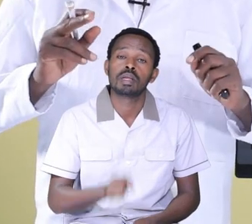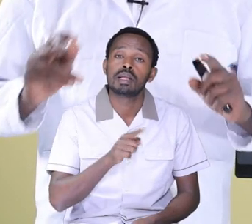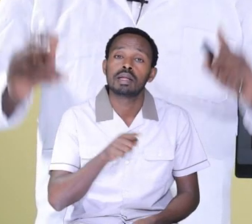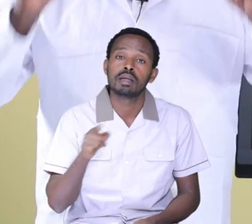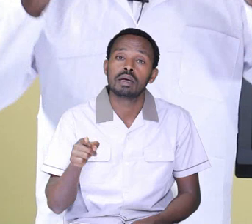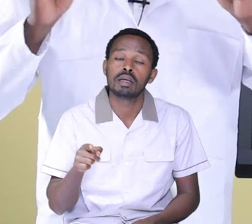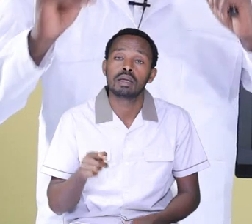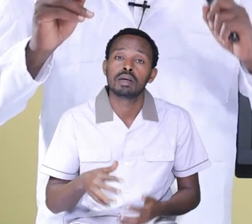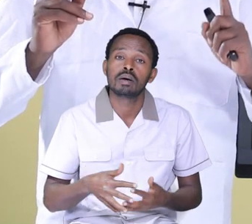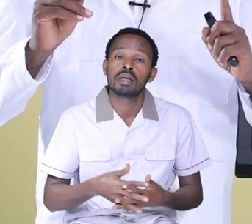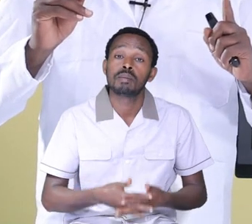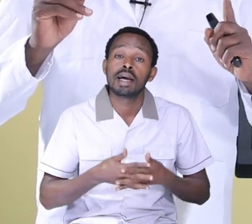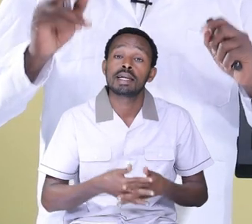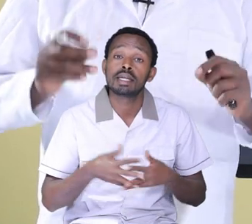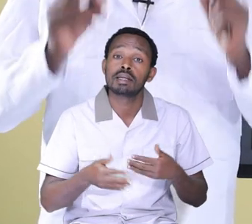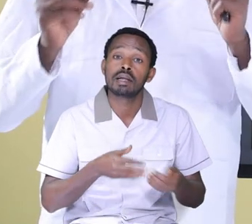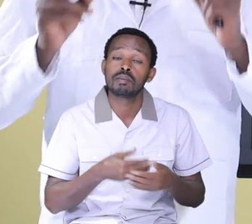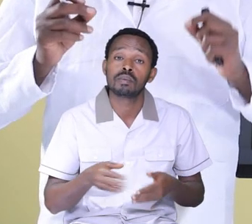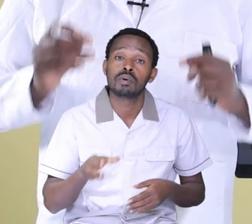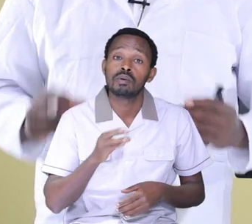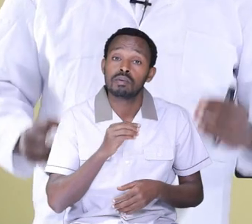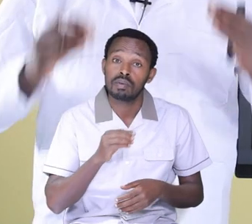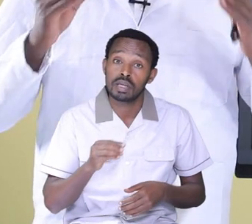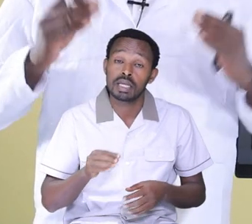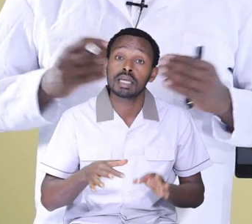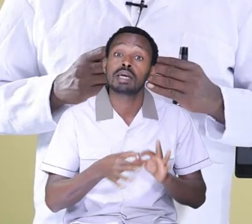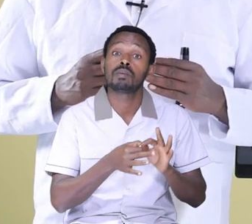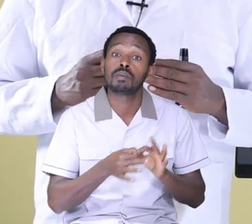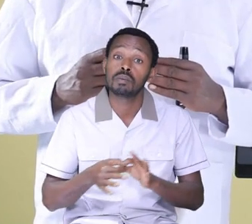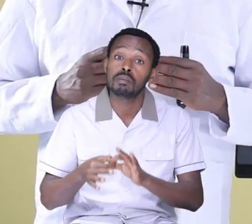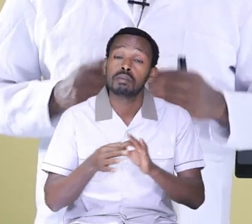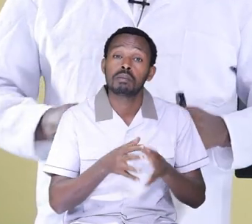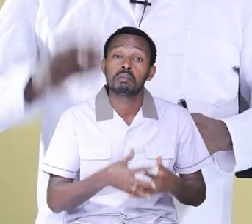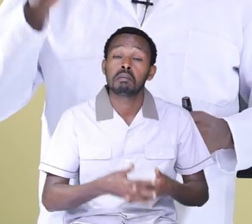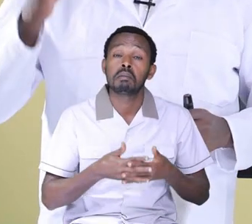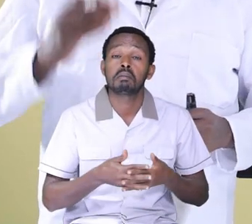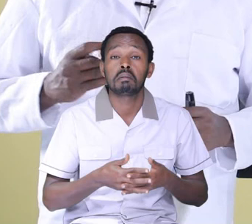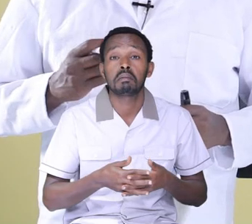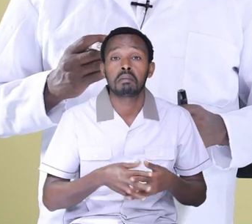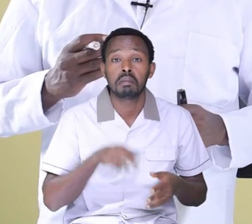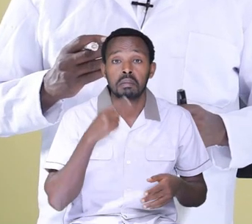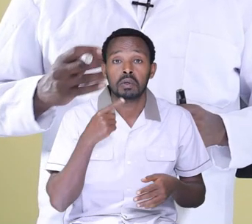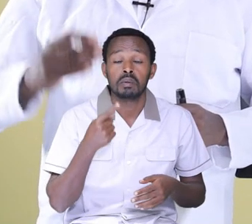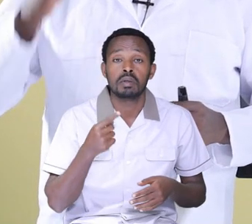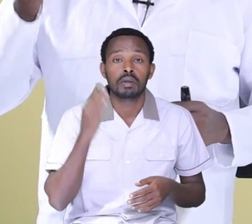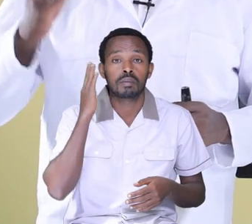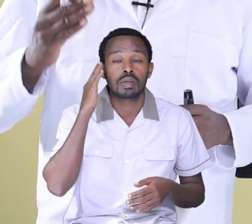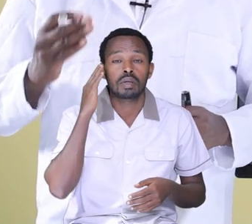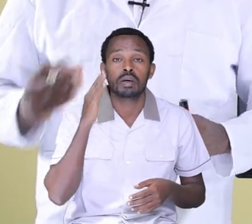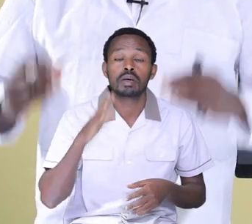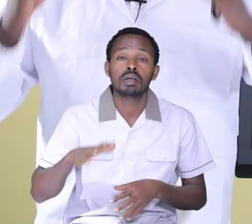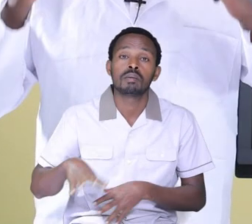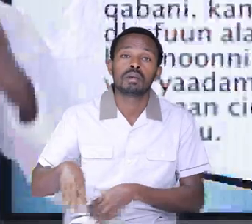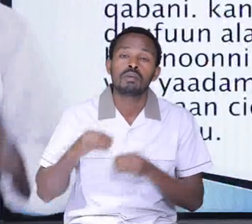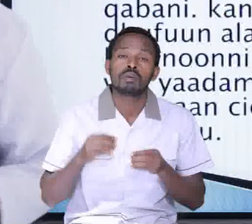Isaanis maashinii salphoo fi gurmii maashinootaa jedhamanii beekamu. baratoota maashinii